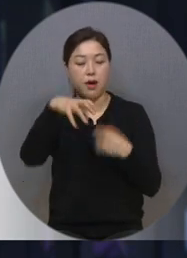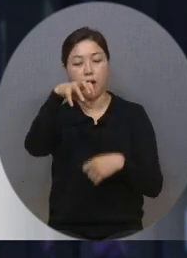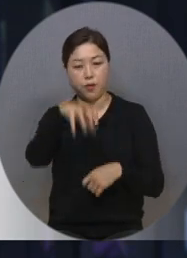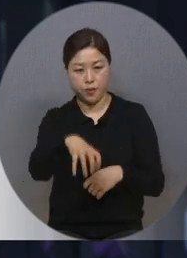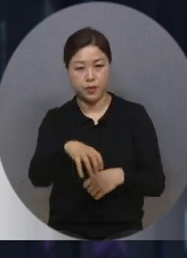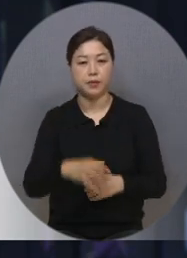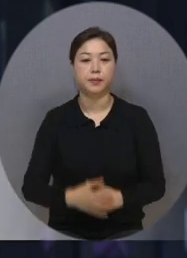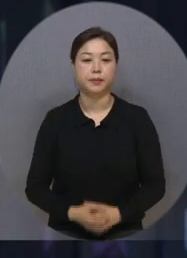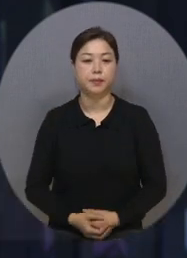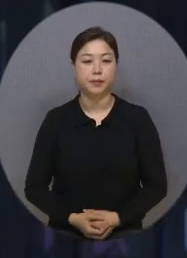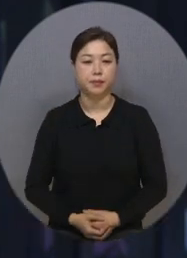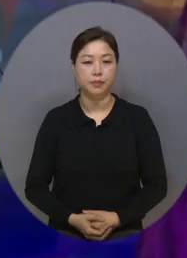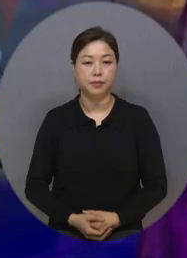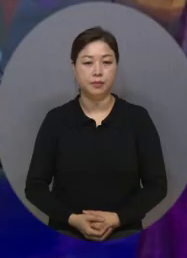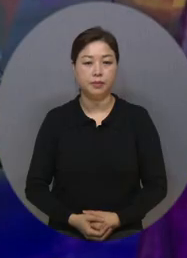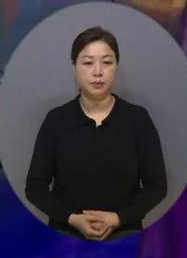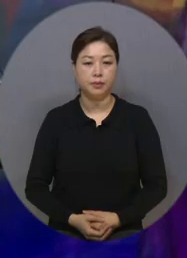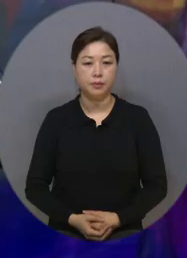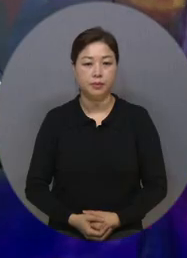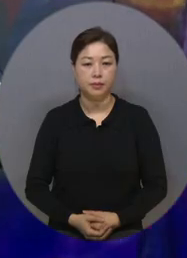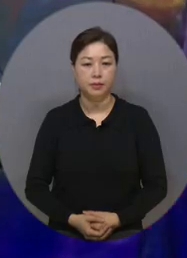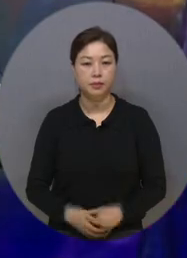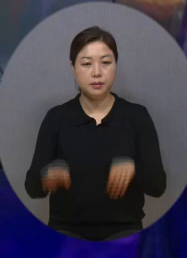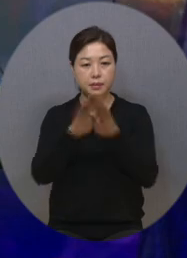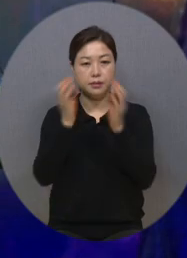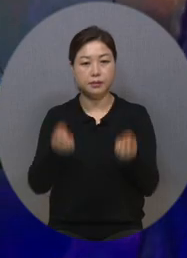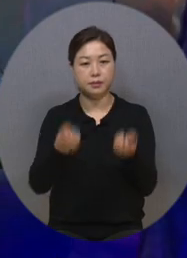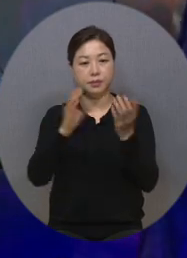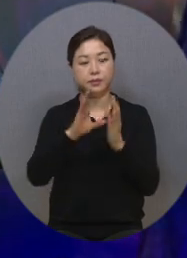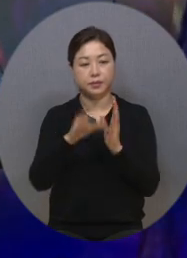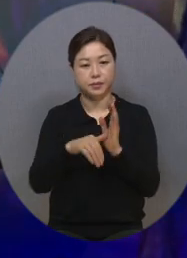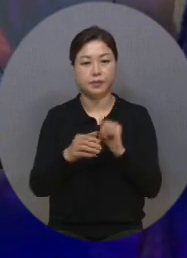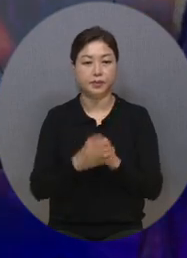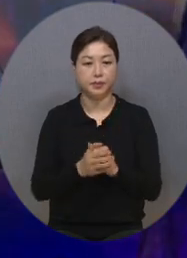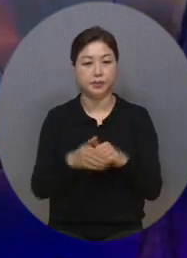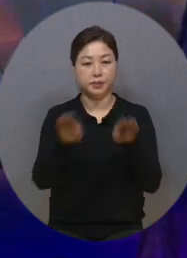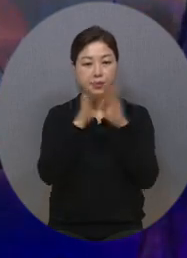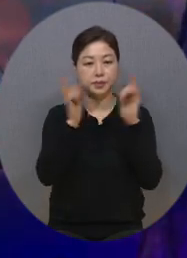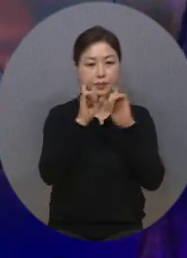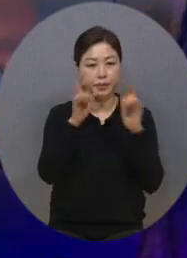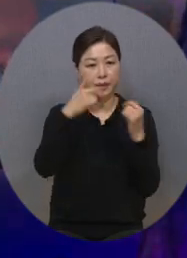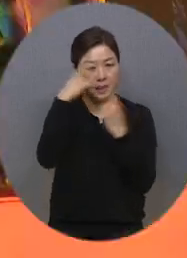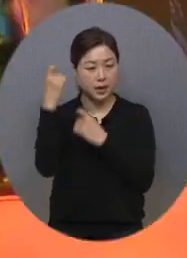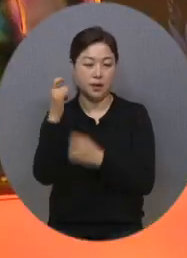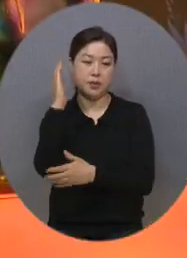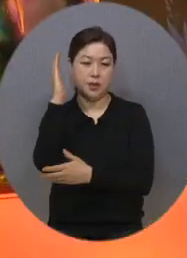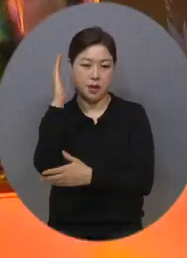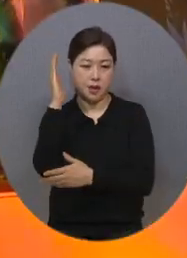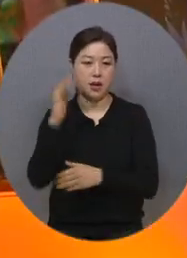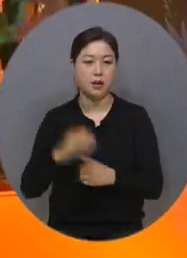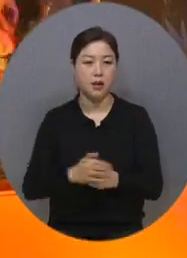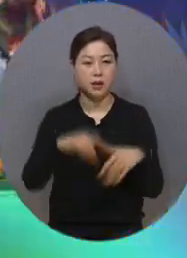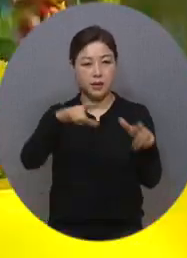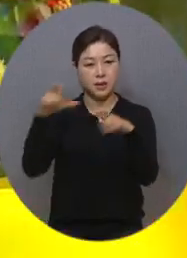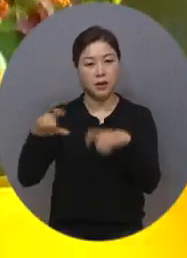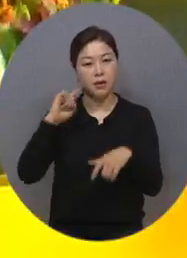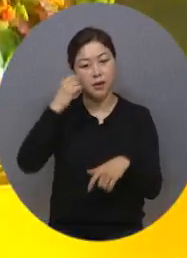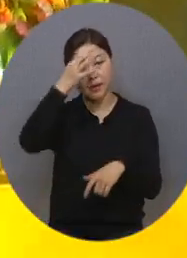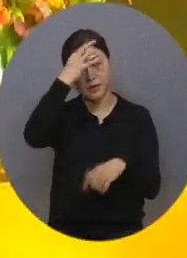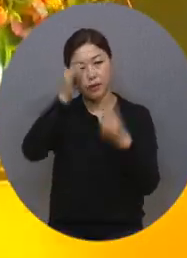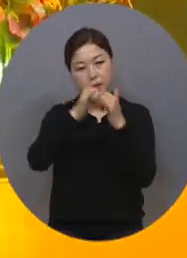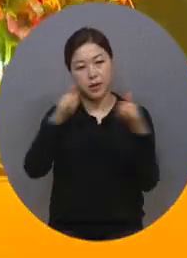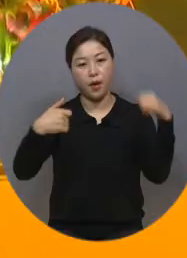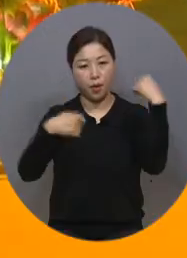관광지가 되었습니다. 이날 개막식에서는 개회선언, 기념사와 함께 지역 예술인들의